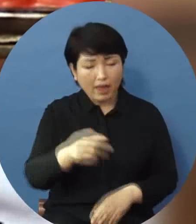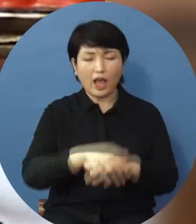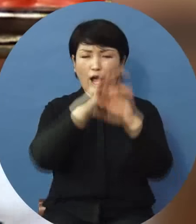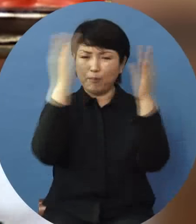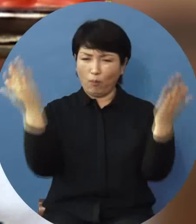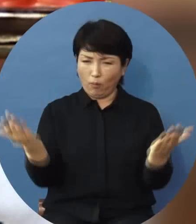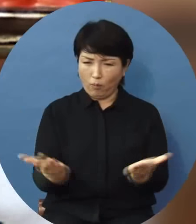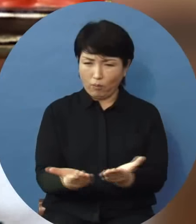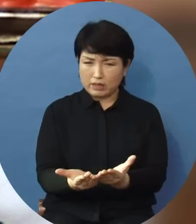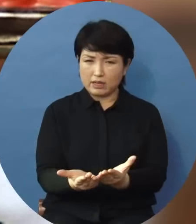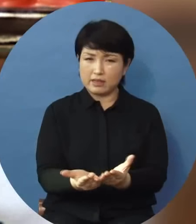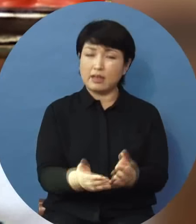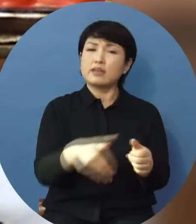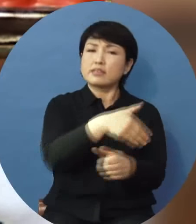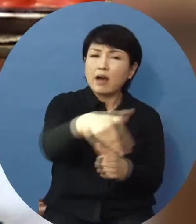모든 경우에